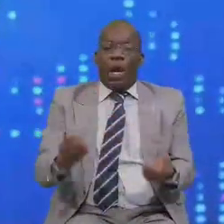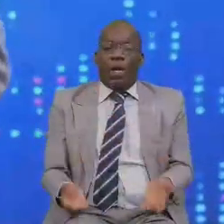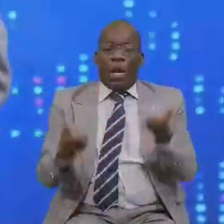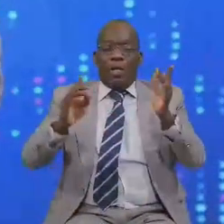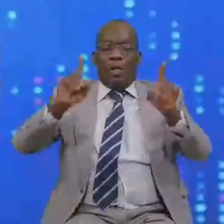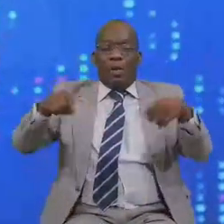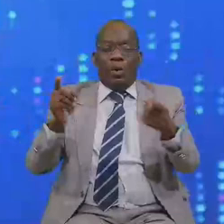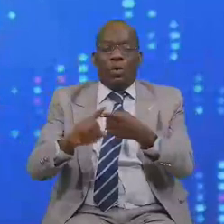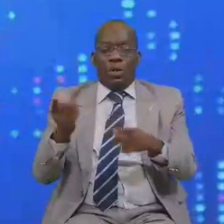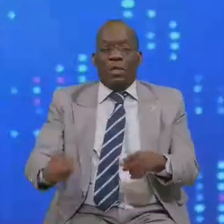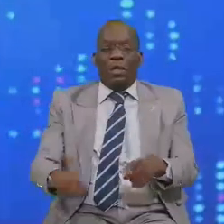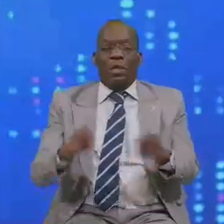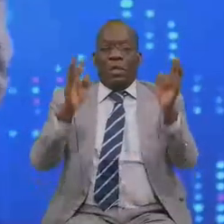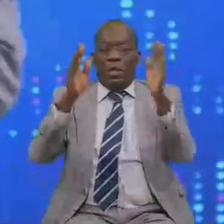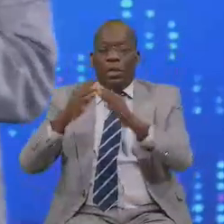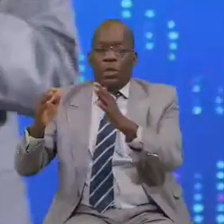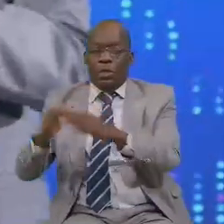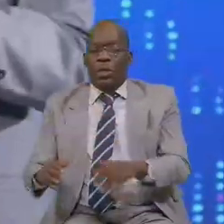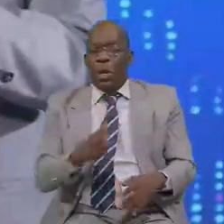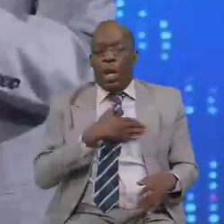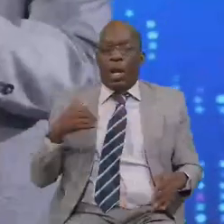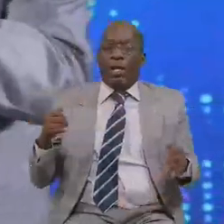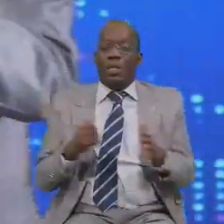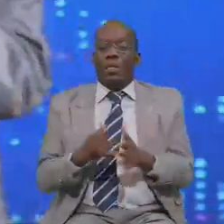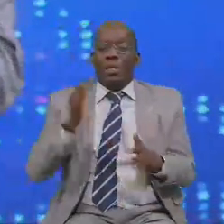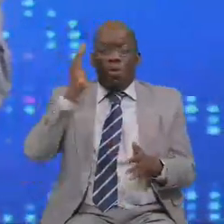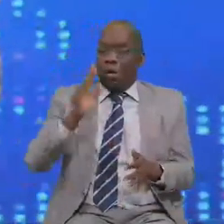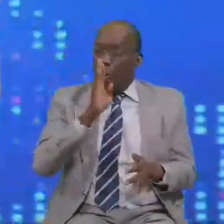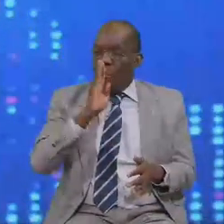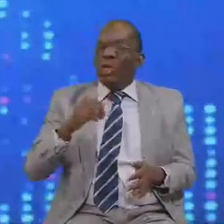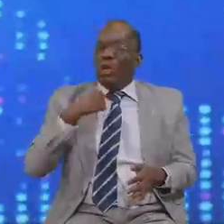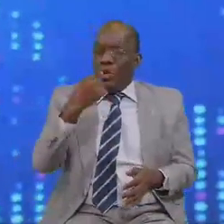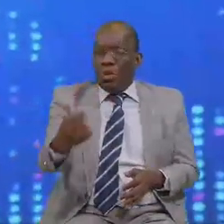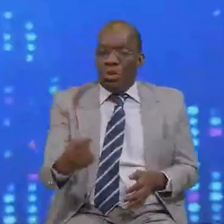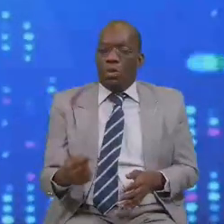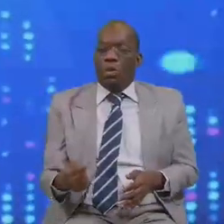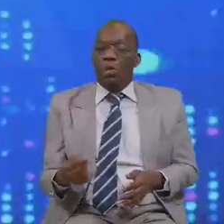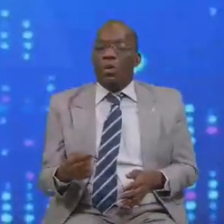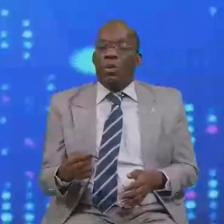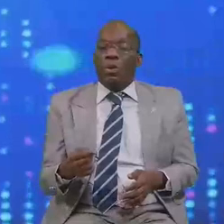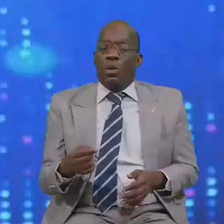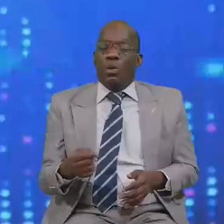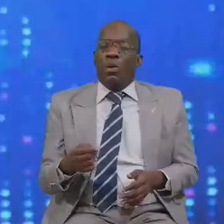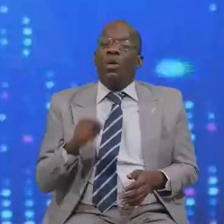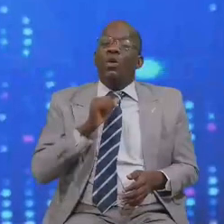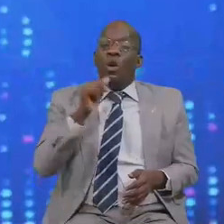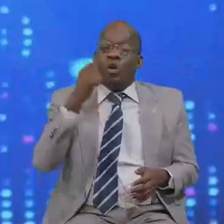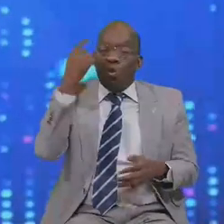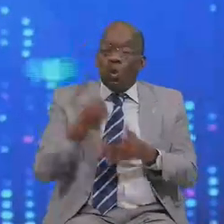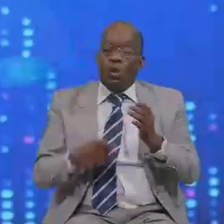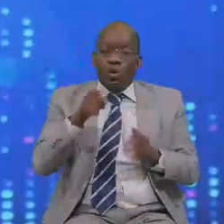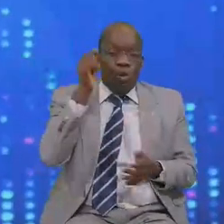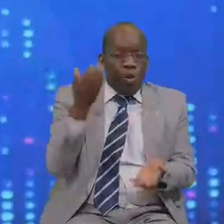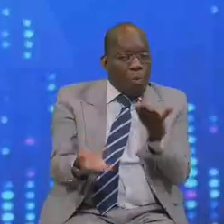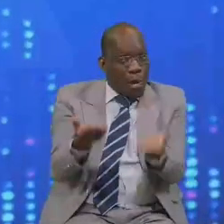dira ce que tu dois faire. Ce n'est pas ce que tu veux faire, mais